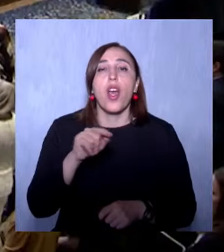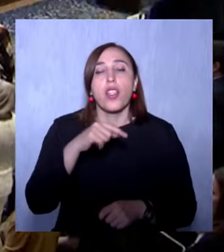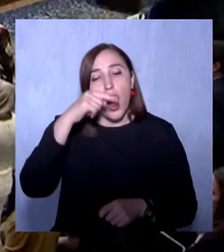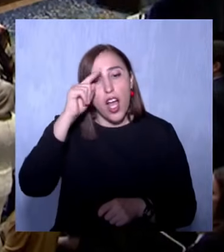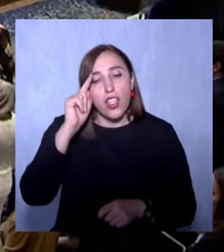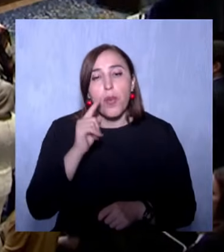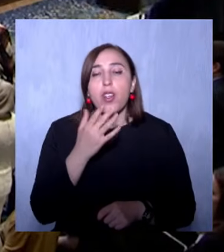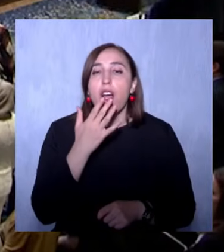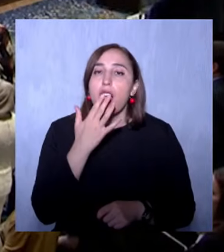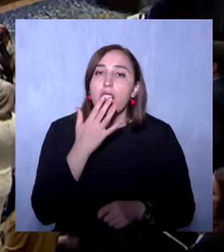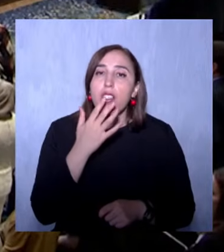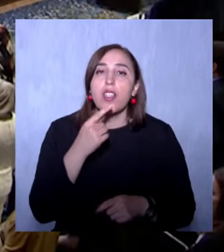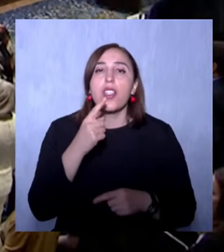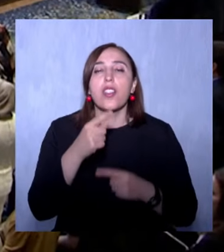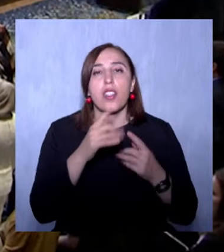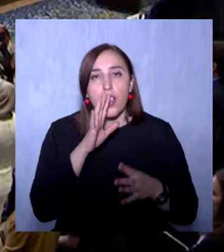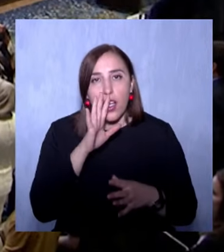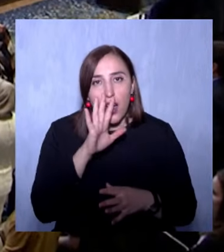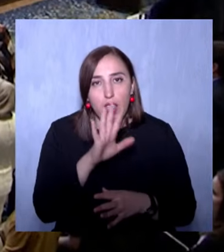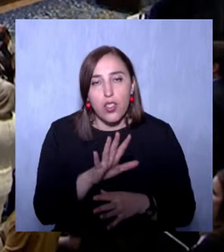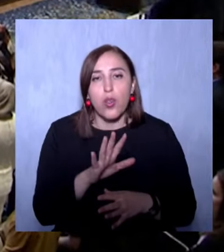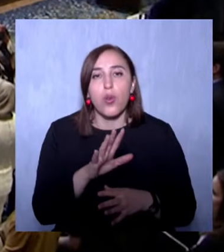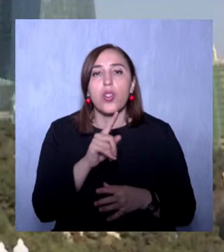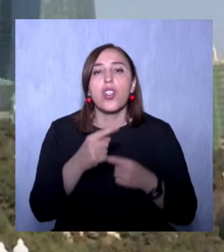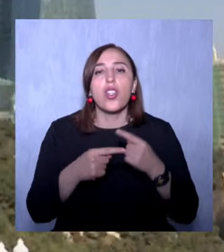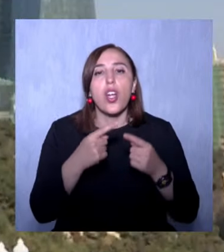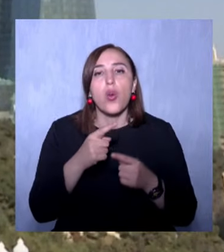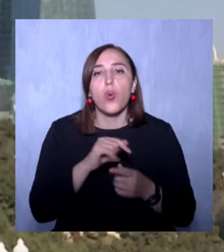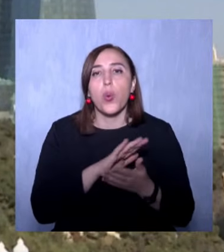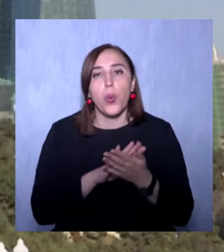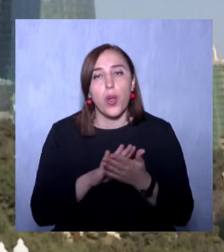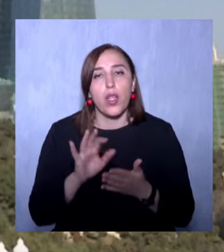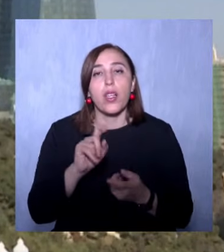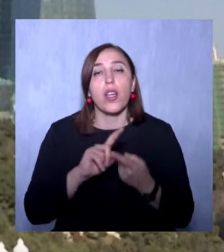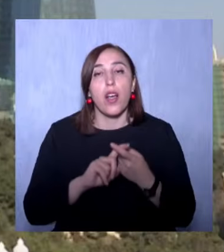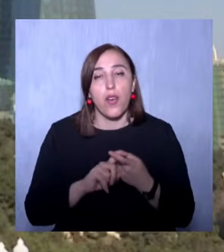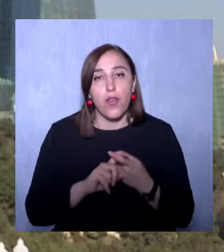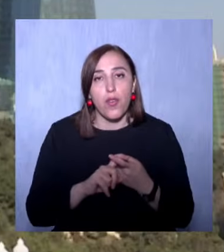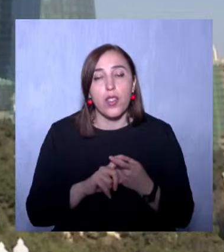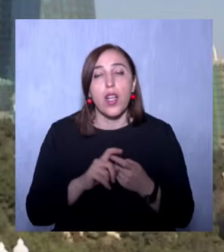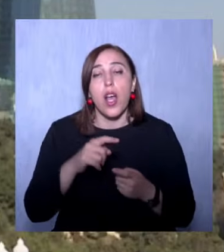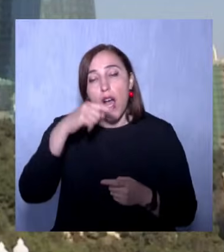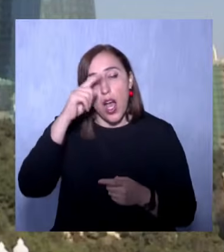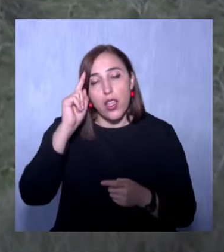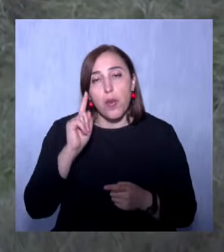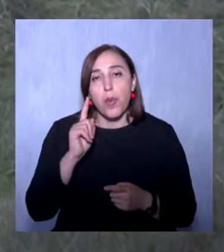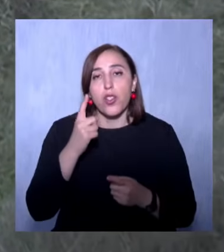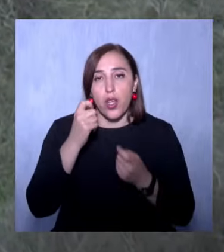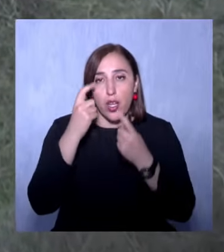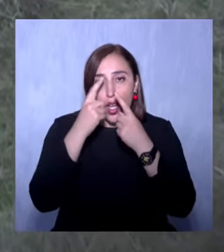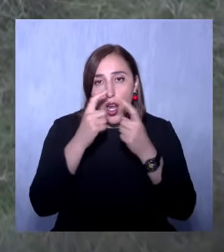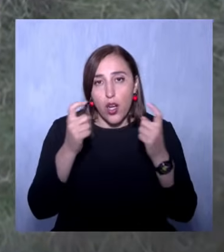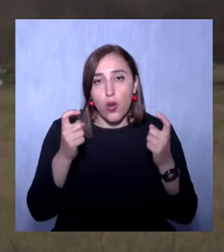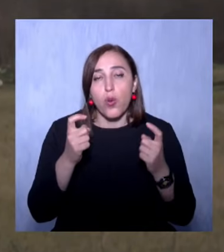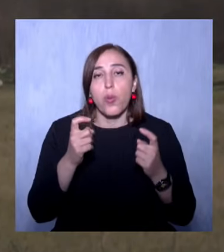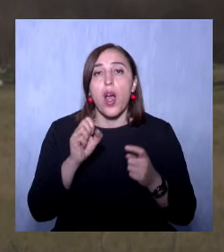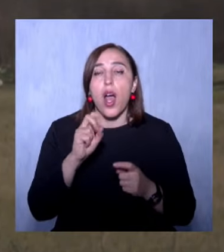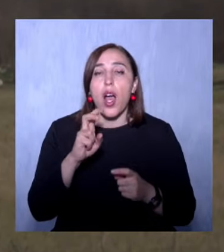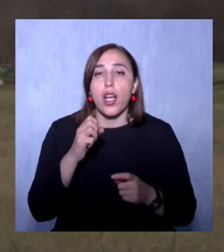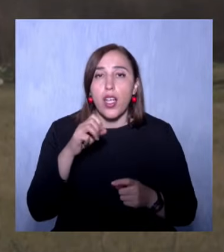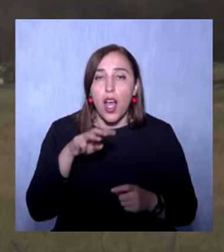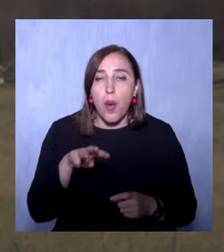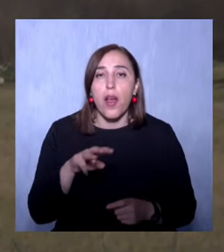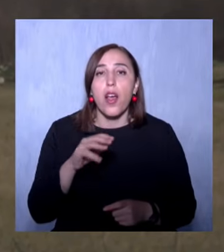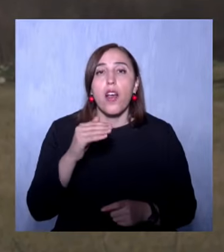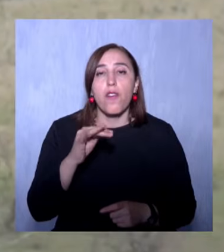ստումների իրենց մշակութային ժառանգության վերացման համար։ Ադրբեջանի իշխանությունները հայտարարում են, որ մի շարք շրջաններում, Աղդան,